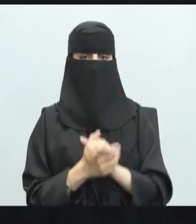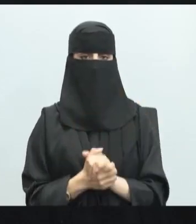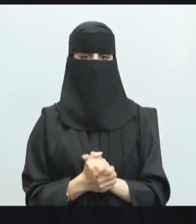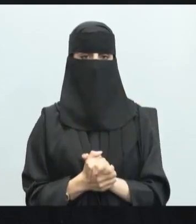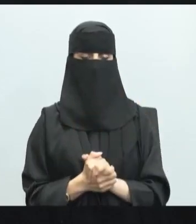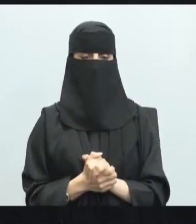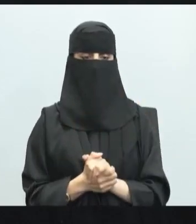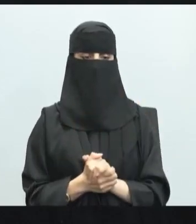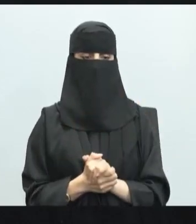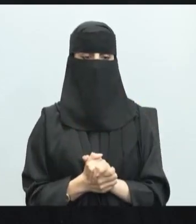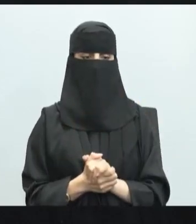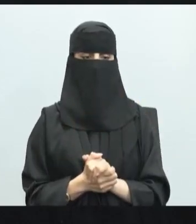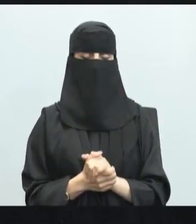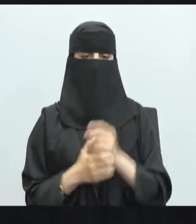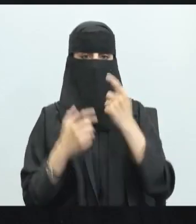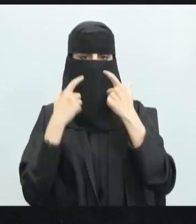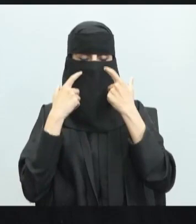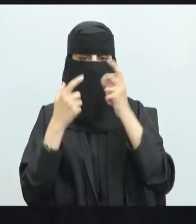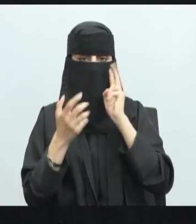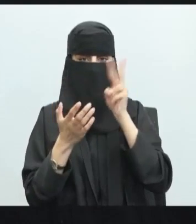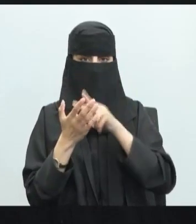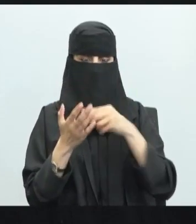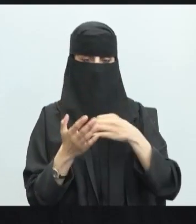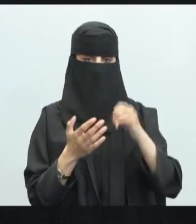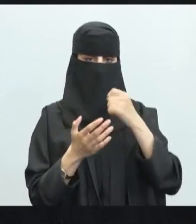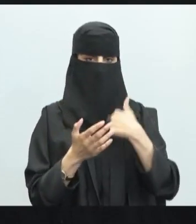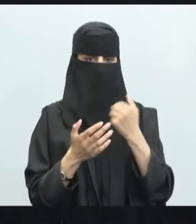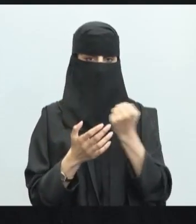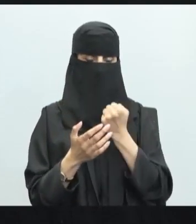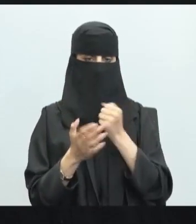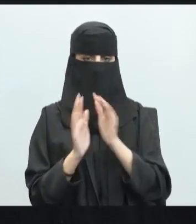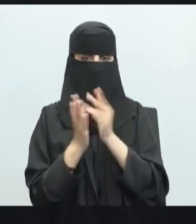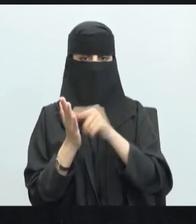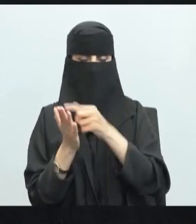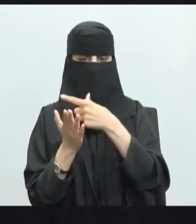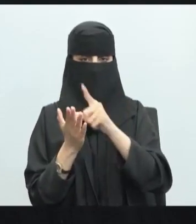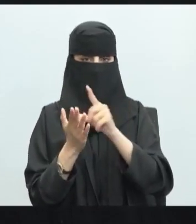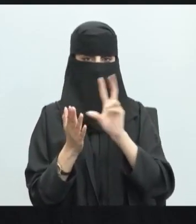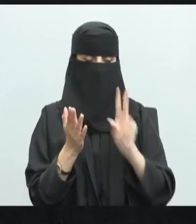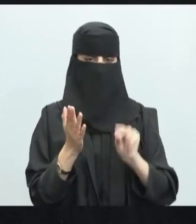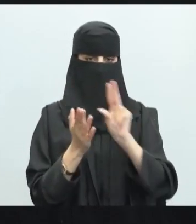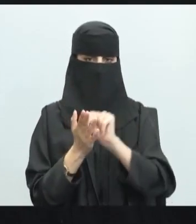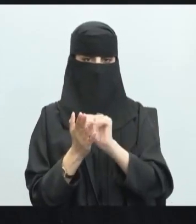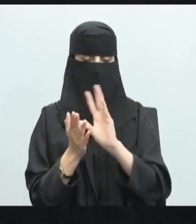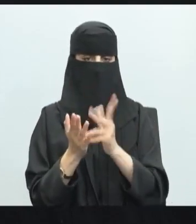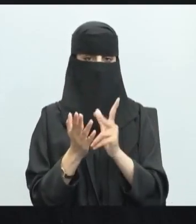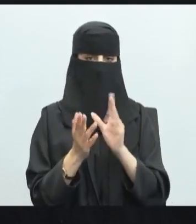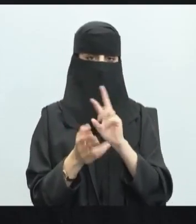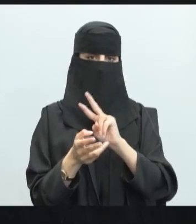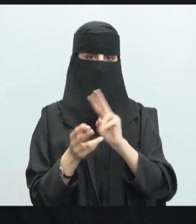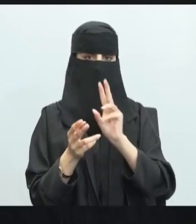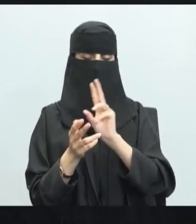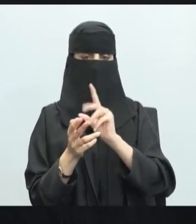سأفعل؟ سأتأكد من صحة الإجابة عن طريق ماذا؟ أحسنتم، إغلاق الكتاب